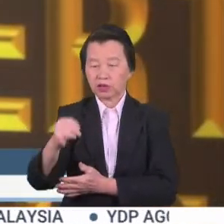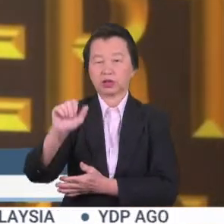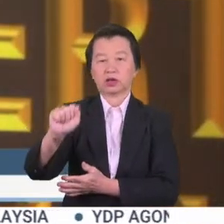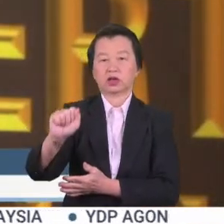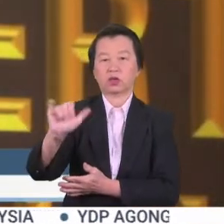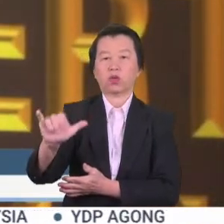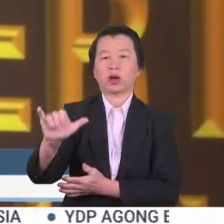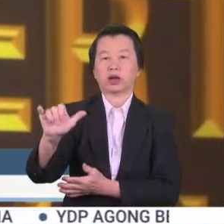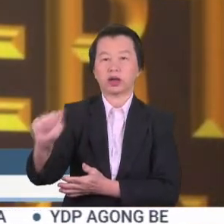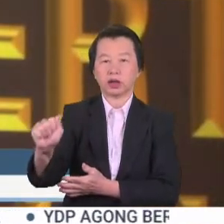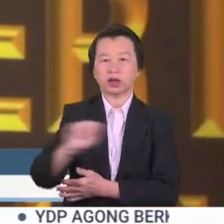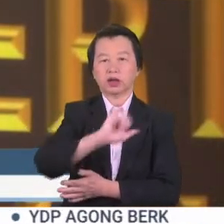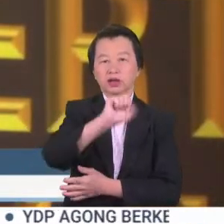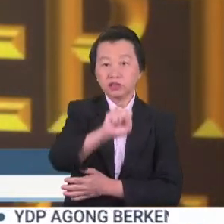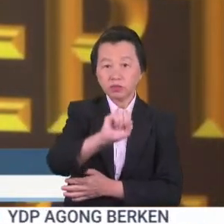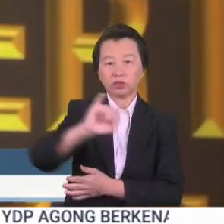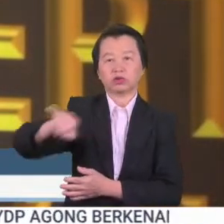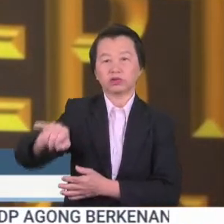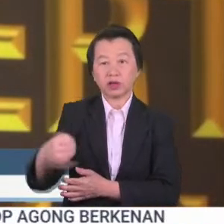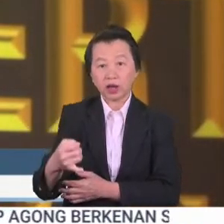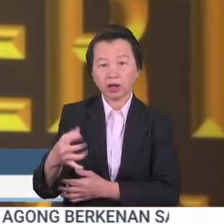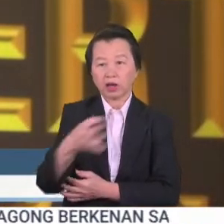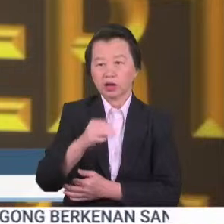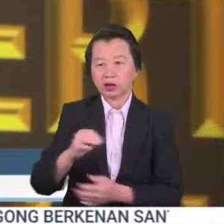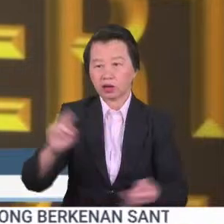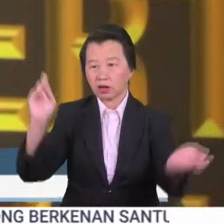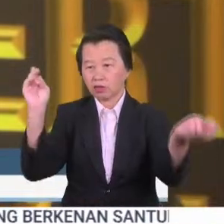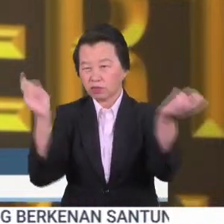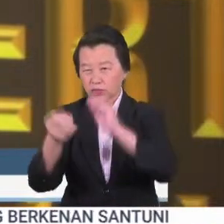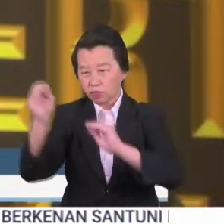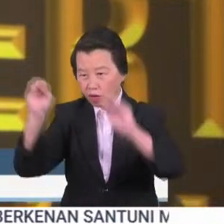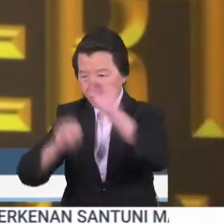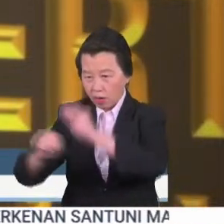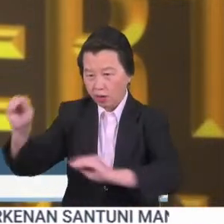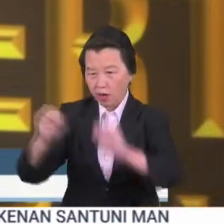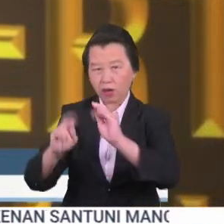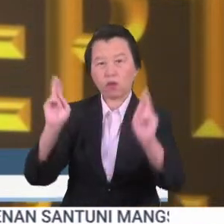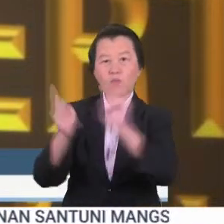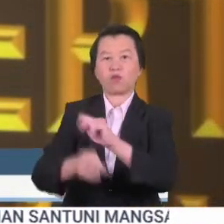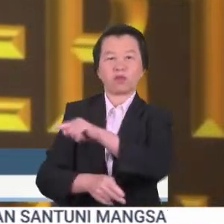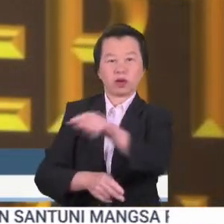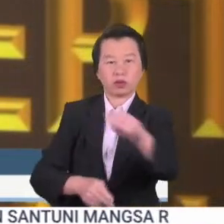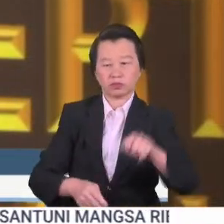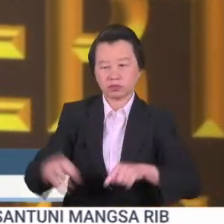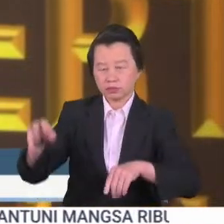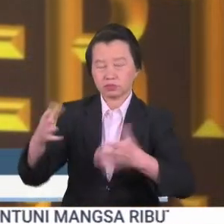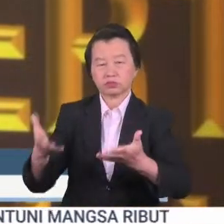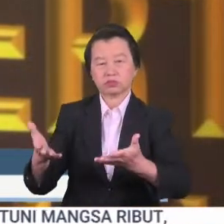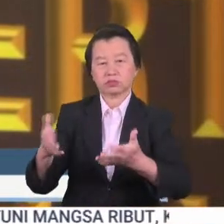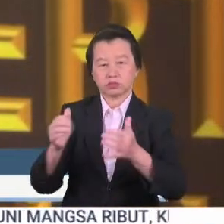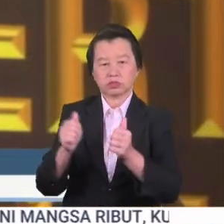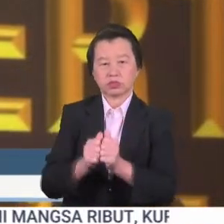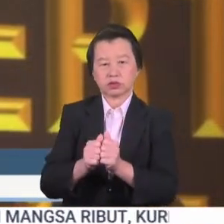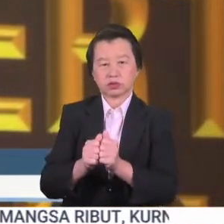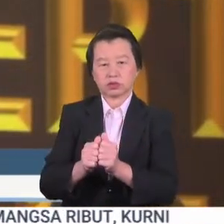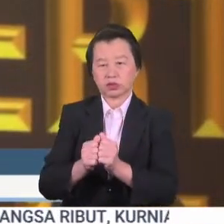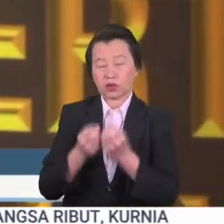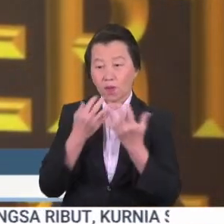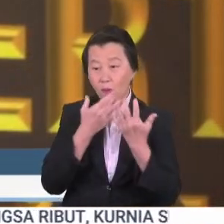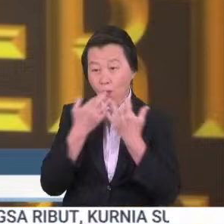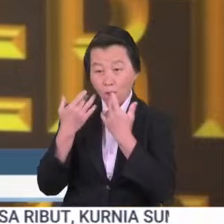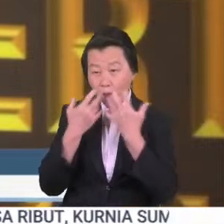dan seterusnya landskape pun berubah dengan colorful